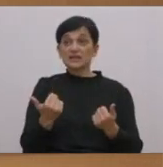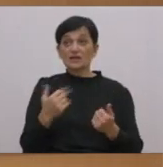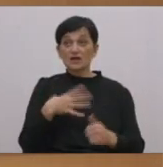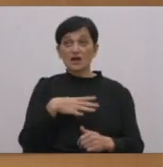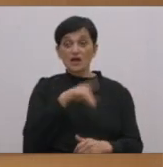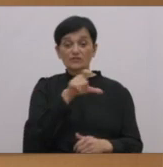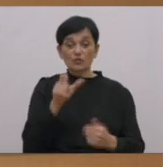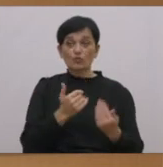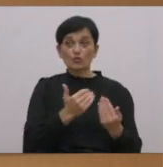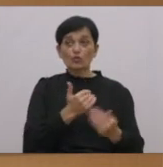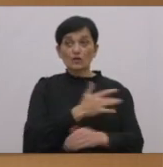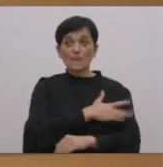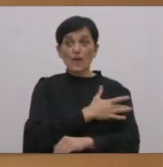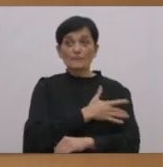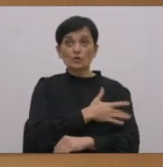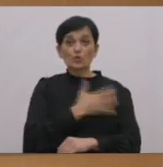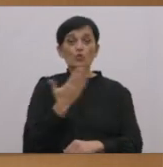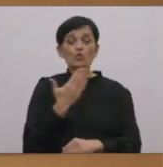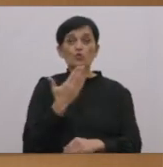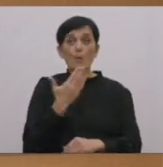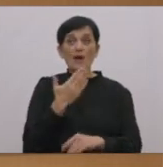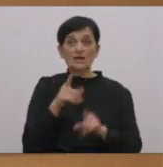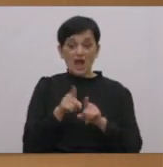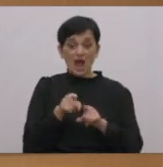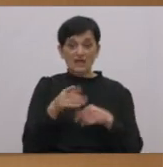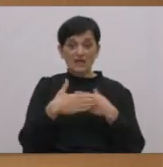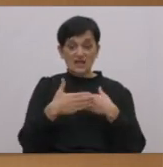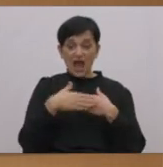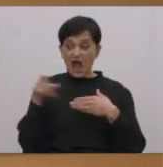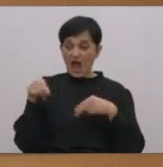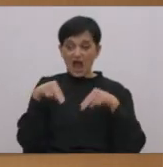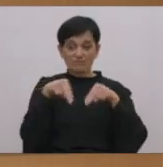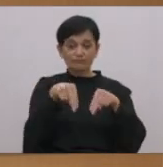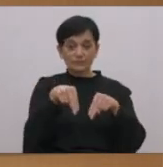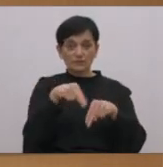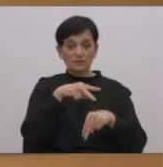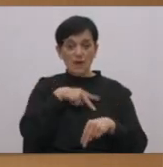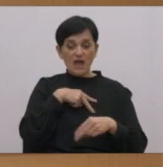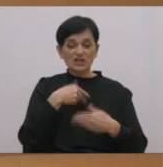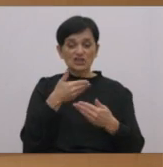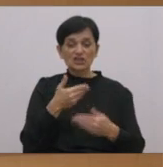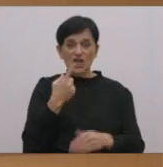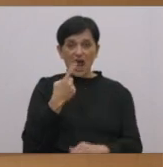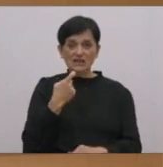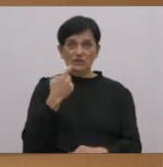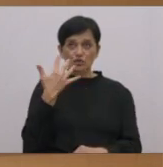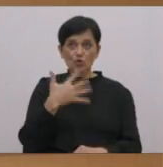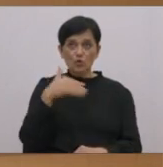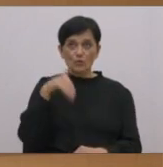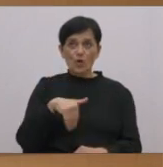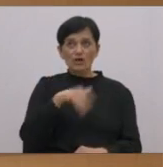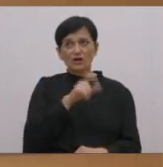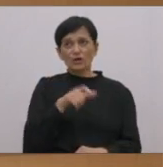ქართველი ხალხის დამსახურება იყო, რომელიც მოგადგათ აი აქ კარებზე პარლამენტის წინ 150,000